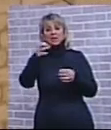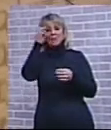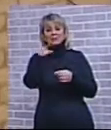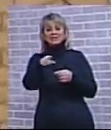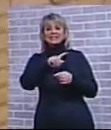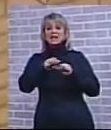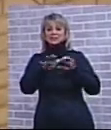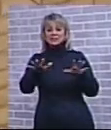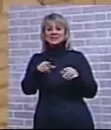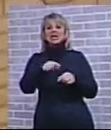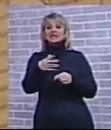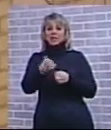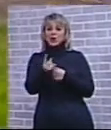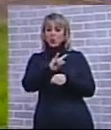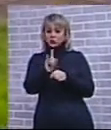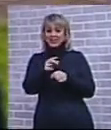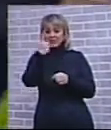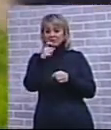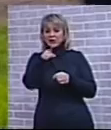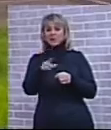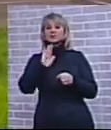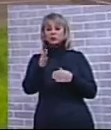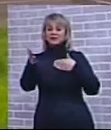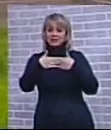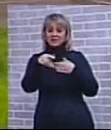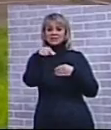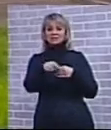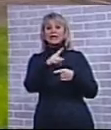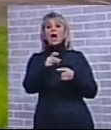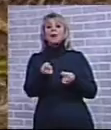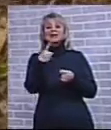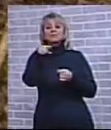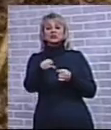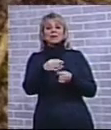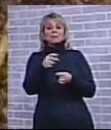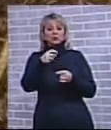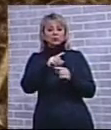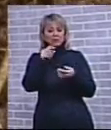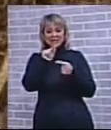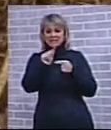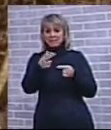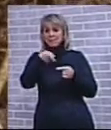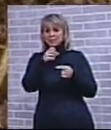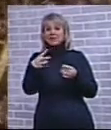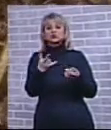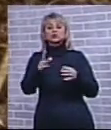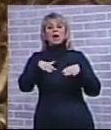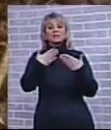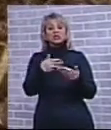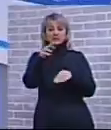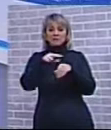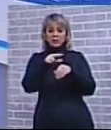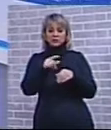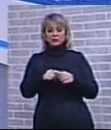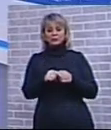напоминает, за распространение заведомо ложной информации грозит ответственность. А вот при обнаружении подозрительных предметов нужно обращаться в